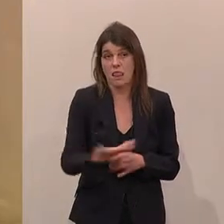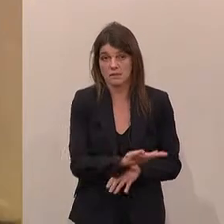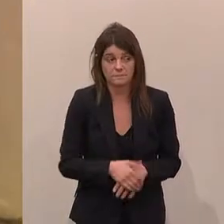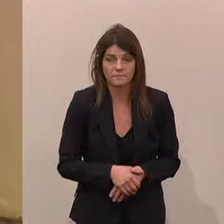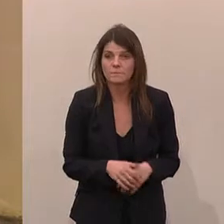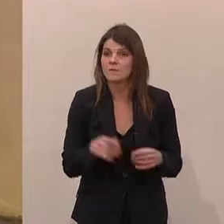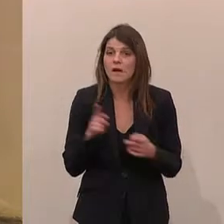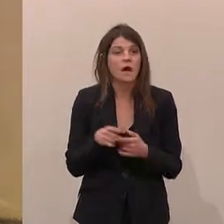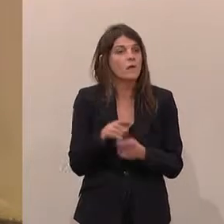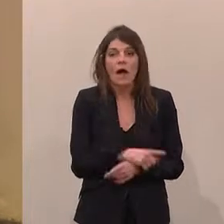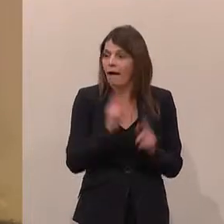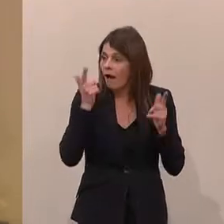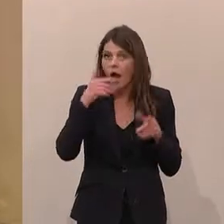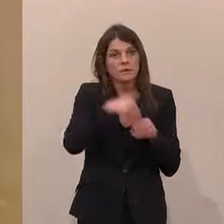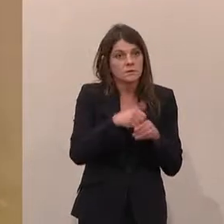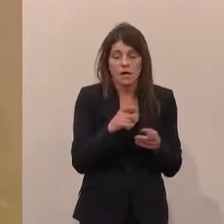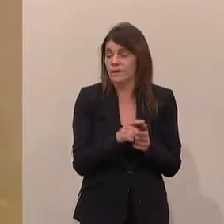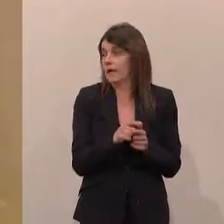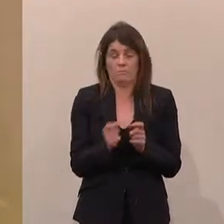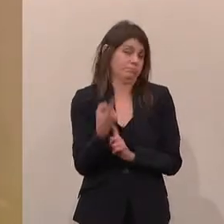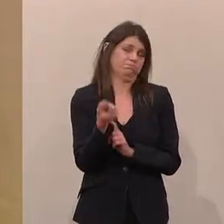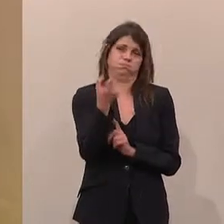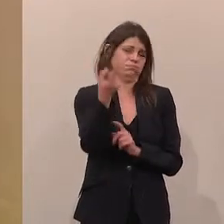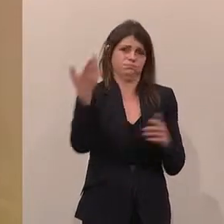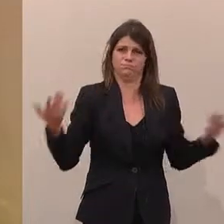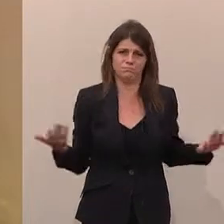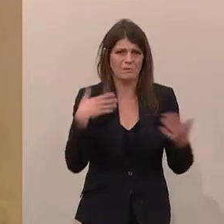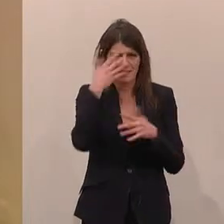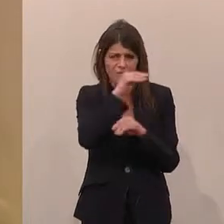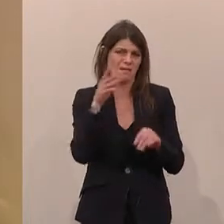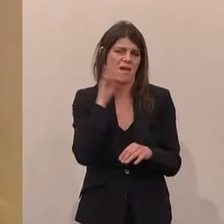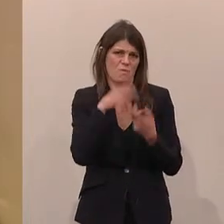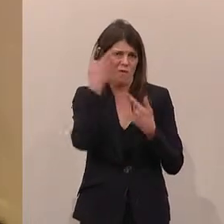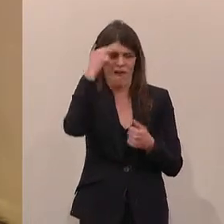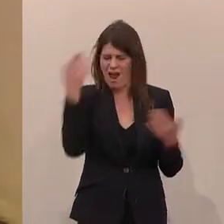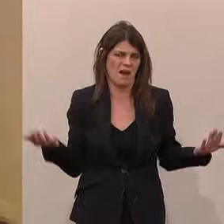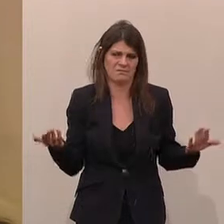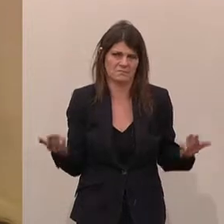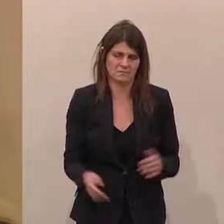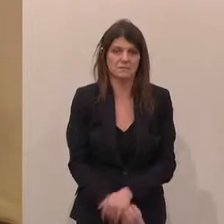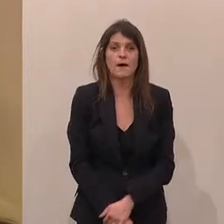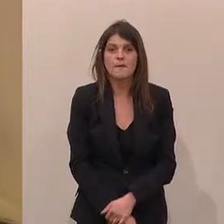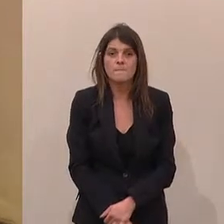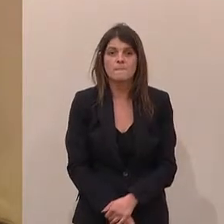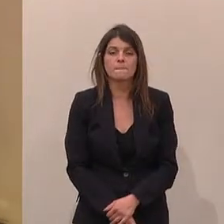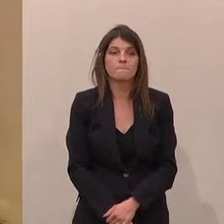einer haltloser und absurder als der andere, sehr geehrte Damen und Herren.